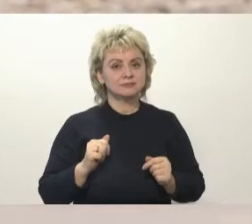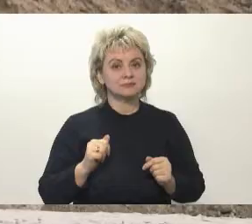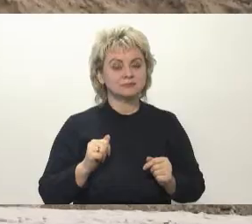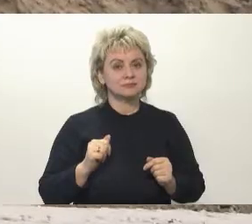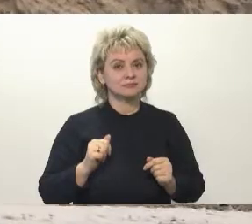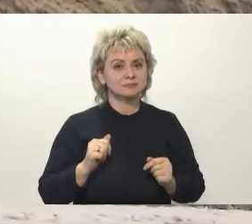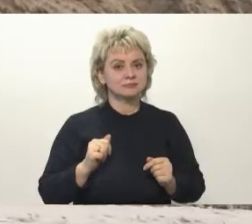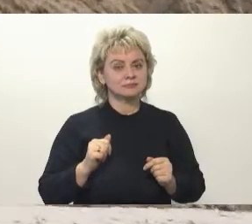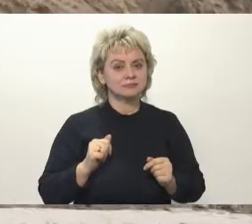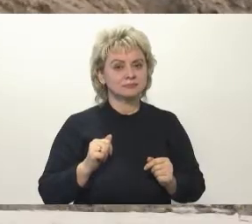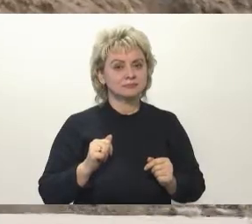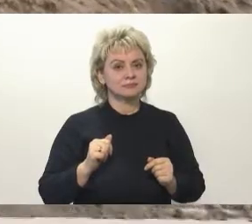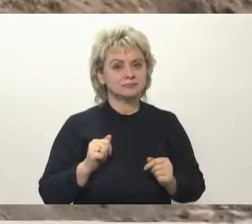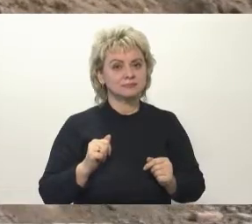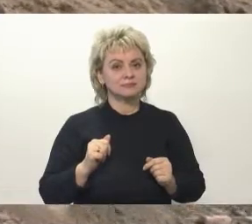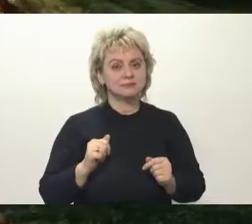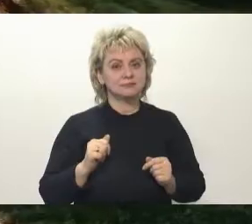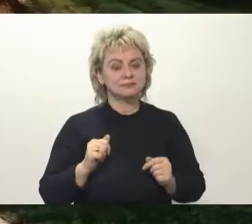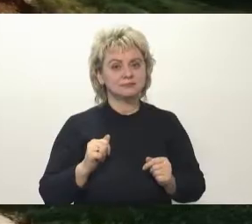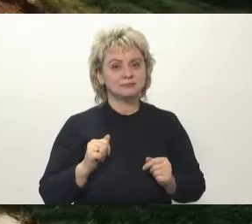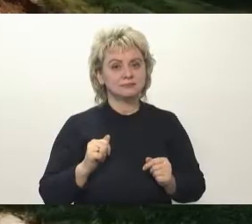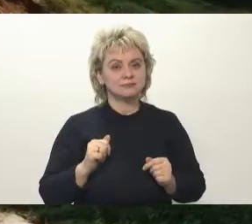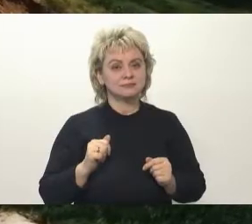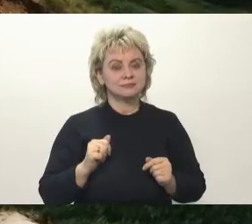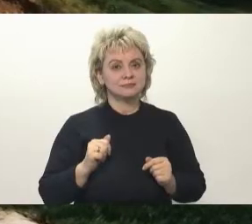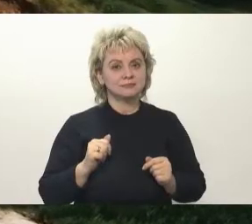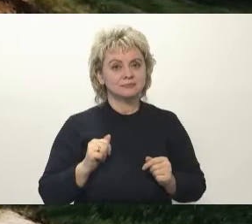похож на других. Я летаю на битах.